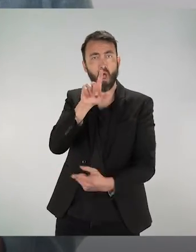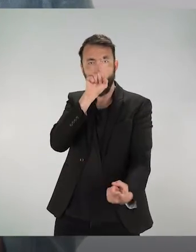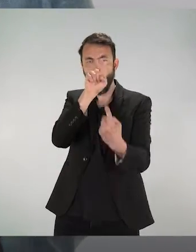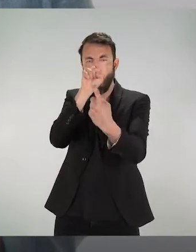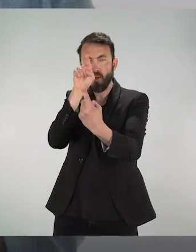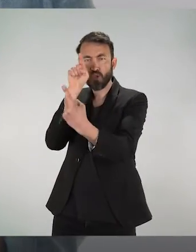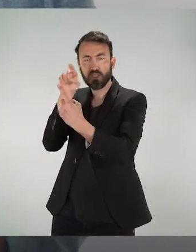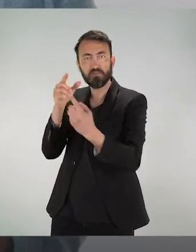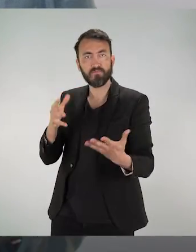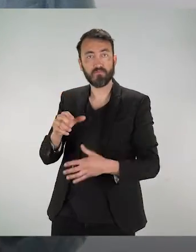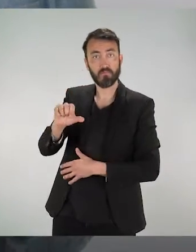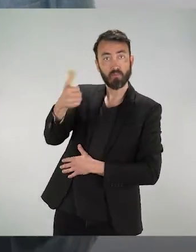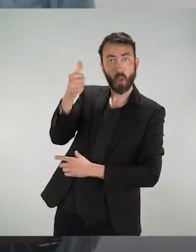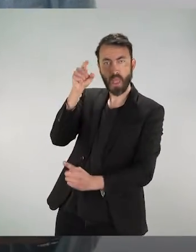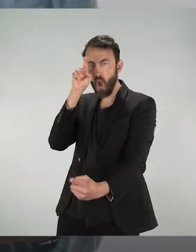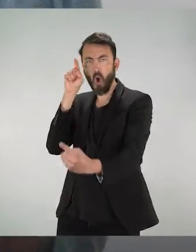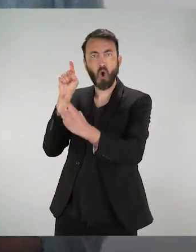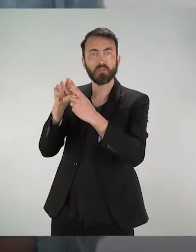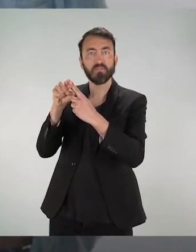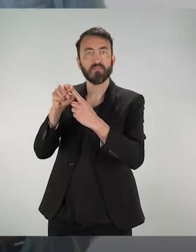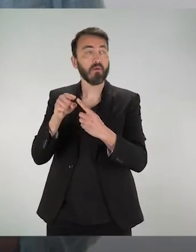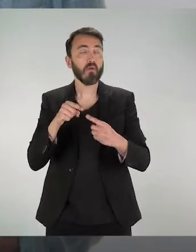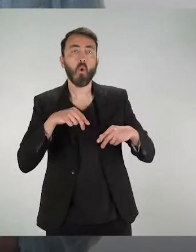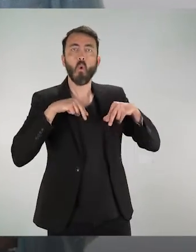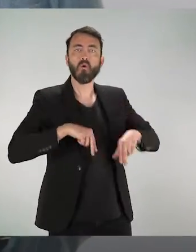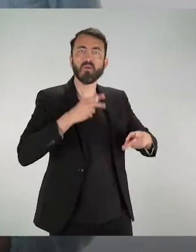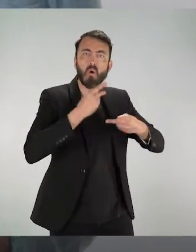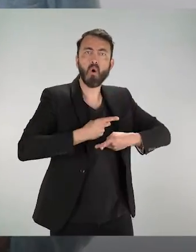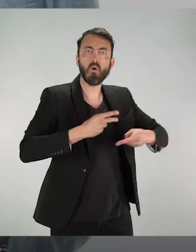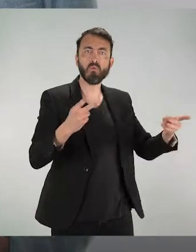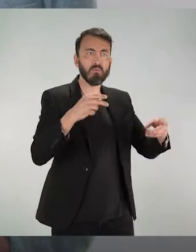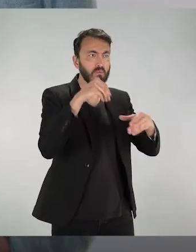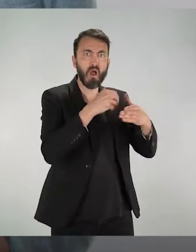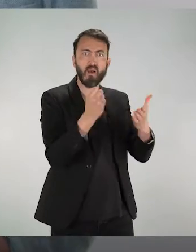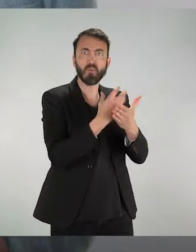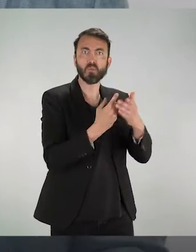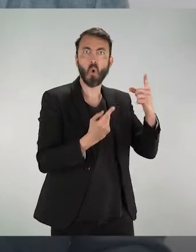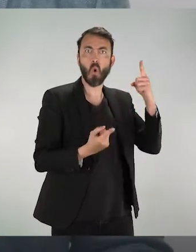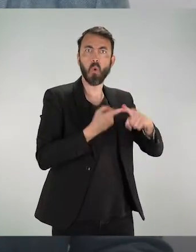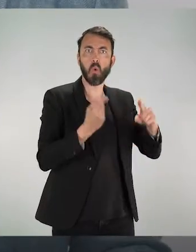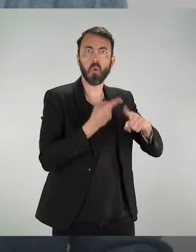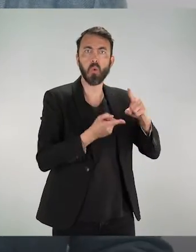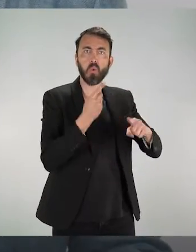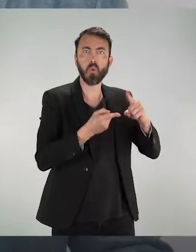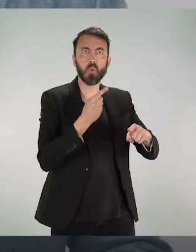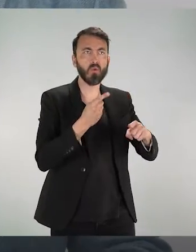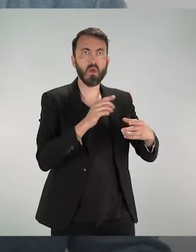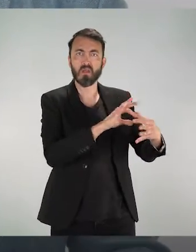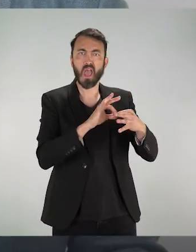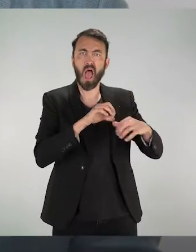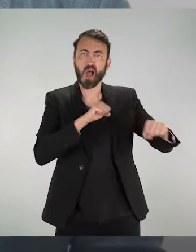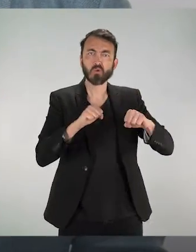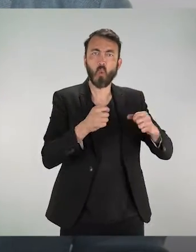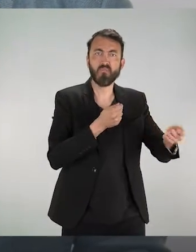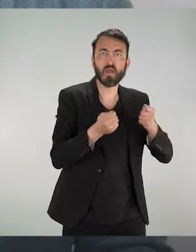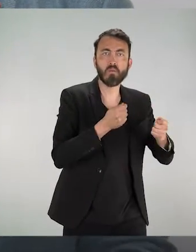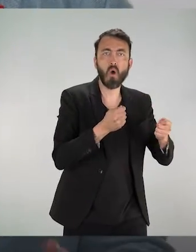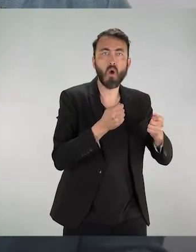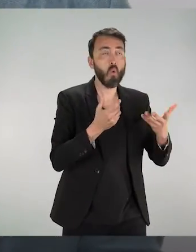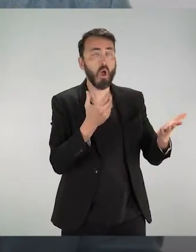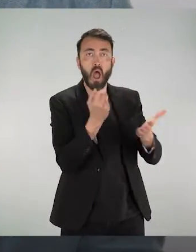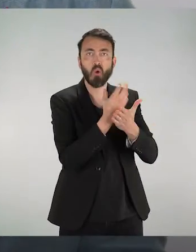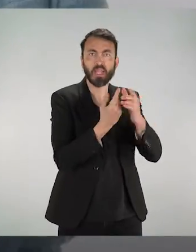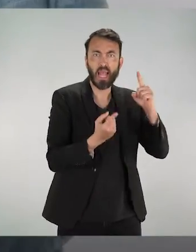des principales prises de parole des ministres lorsque l'État en assure la diffusion. L'idée est bien de traduire en langue des signes française,